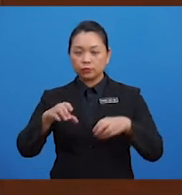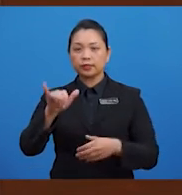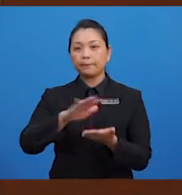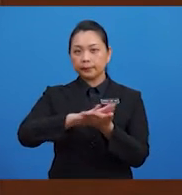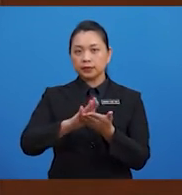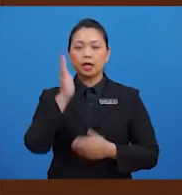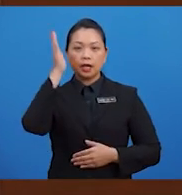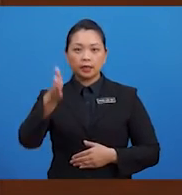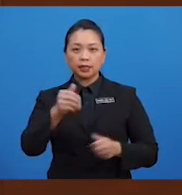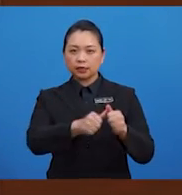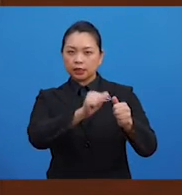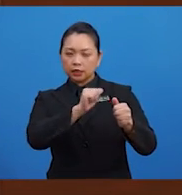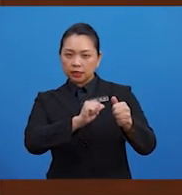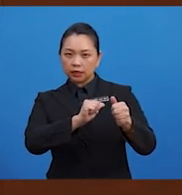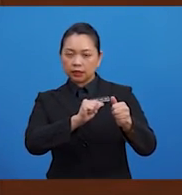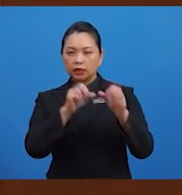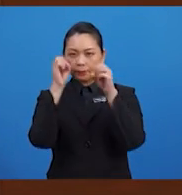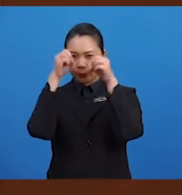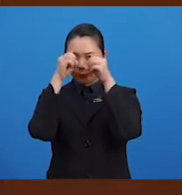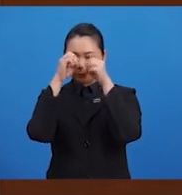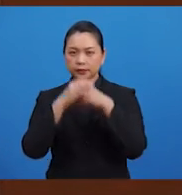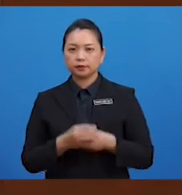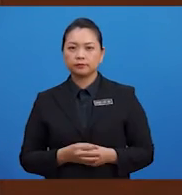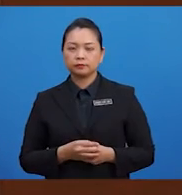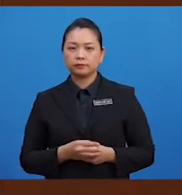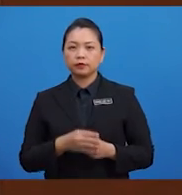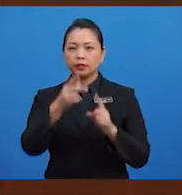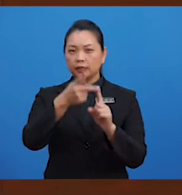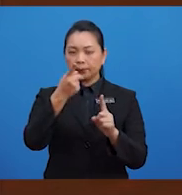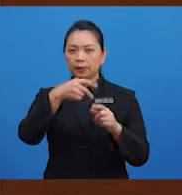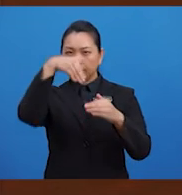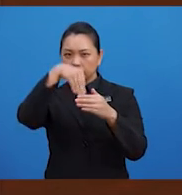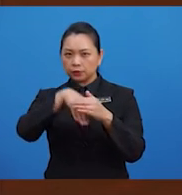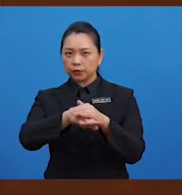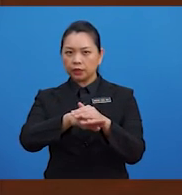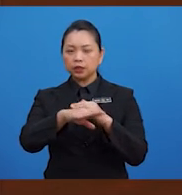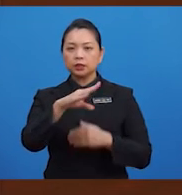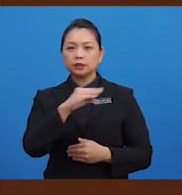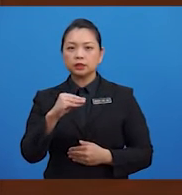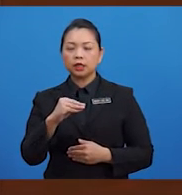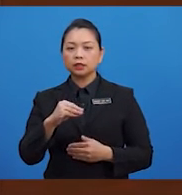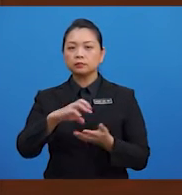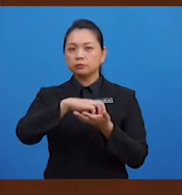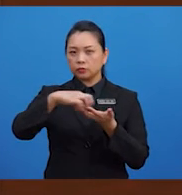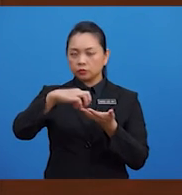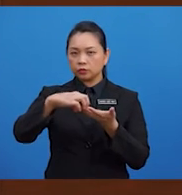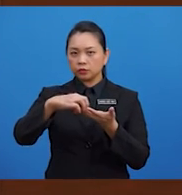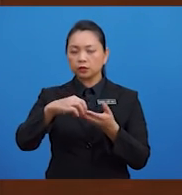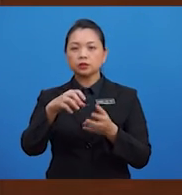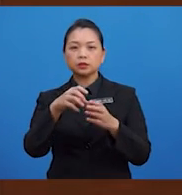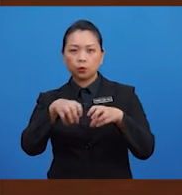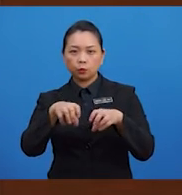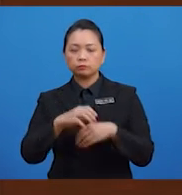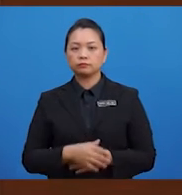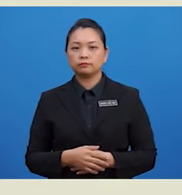Telur yang bersih akan mengelakkan mikroorganisma daripada memasukinya dan akan memusnahkan kandungan